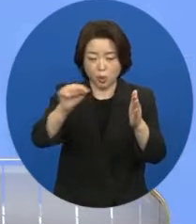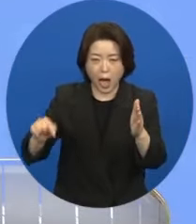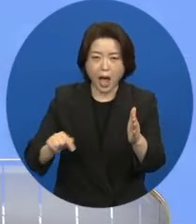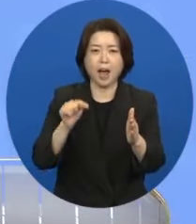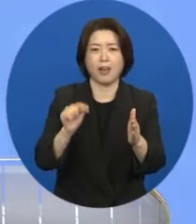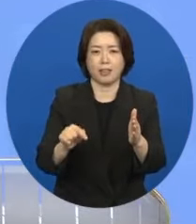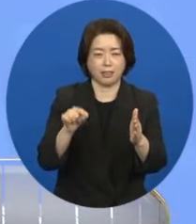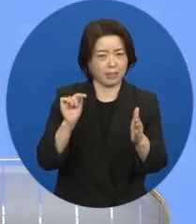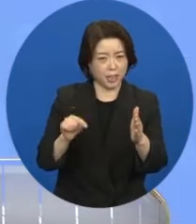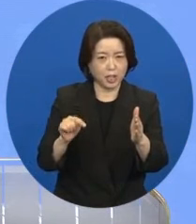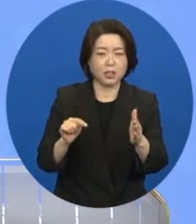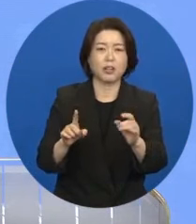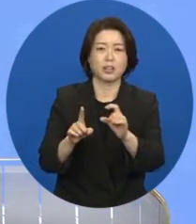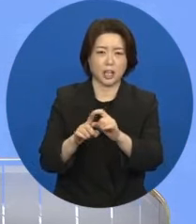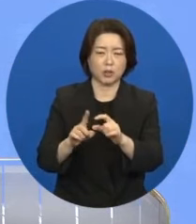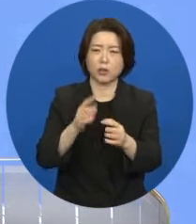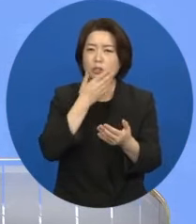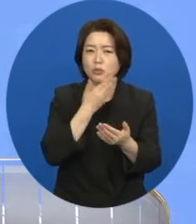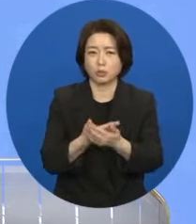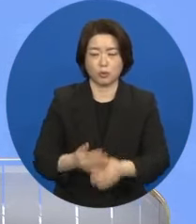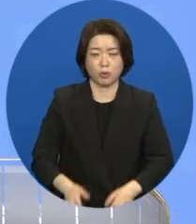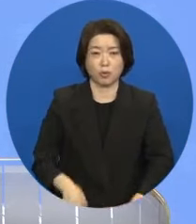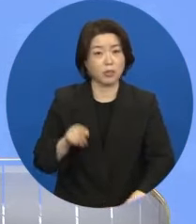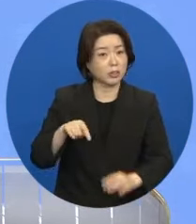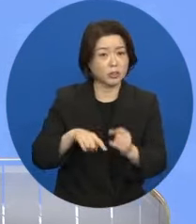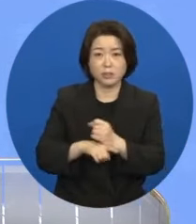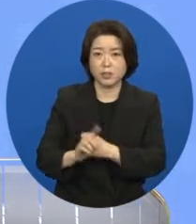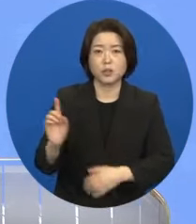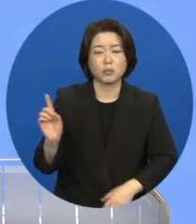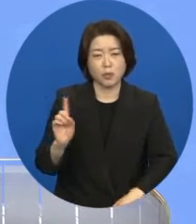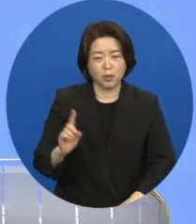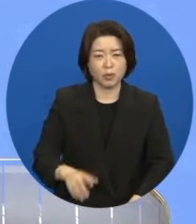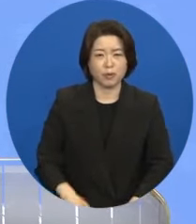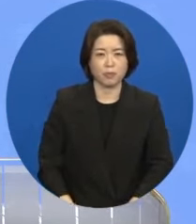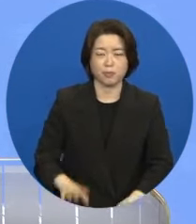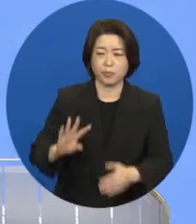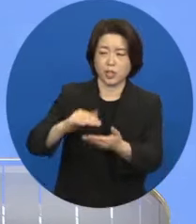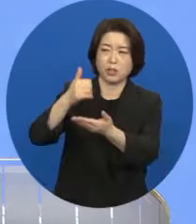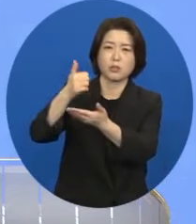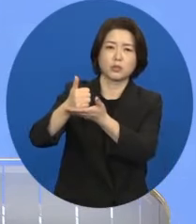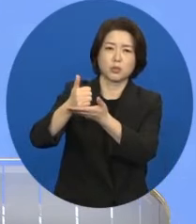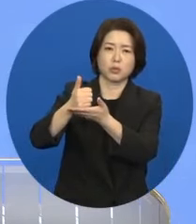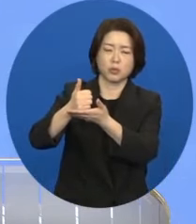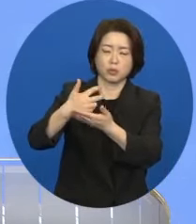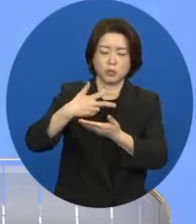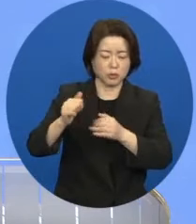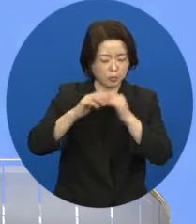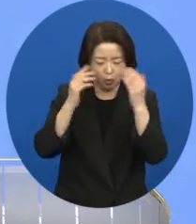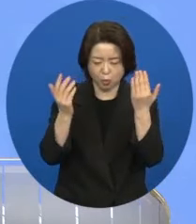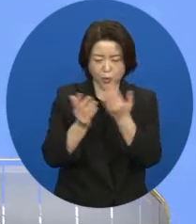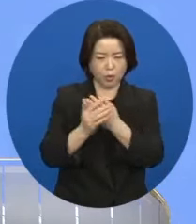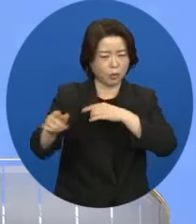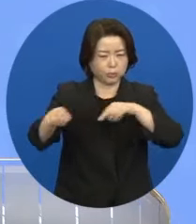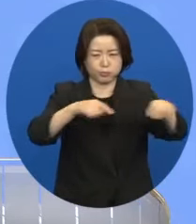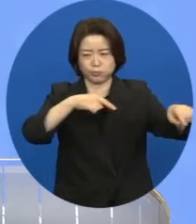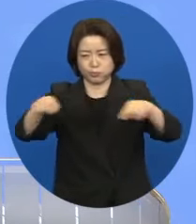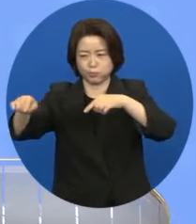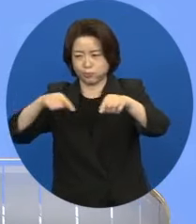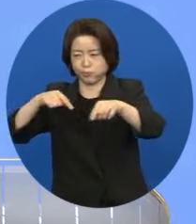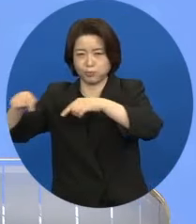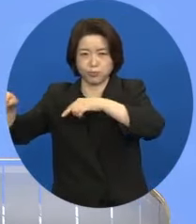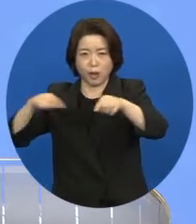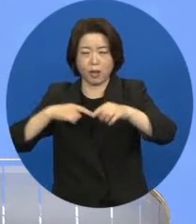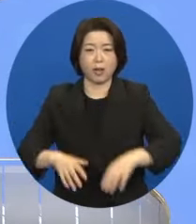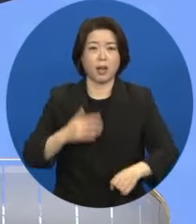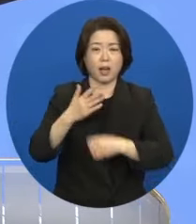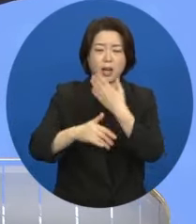단어에 있습니다 이게 무슨 뜻이냐 그리스도 주님께서 모든 것을 주하고 계시고 하나의